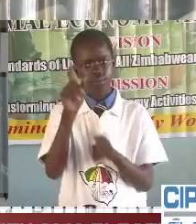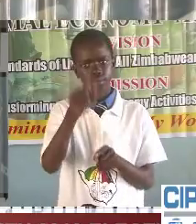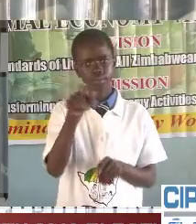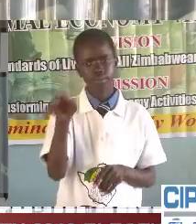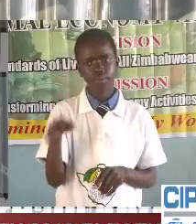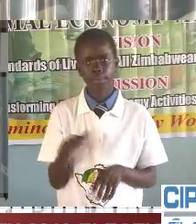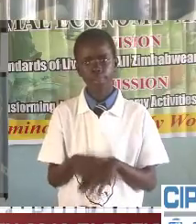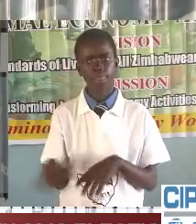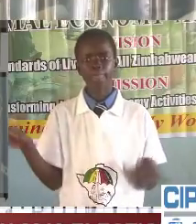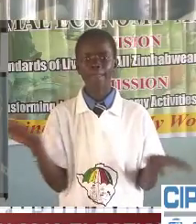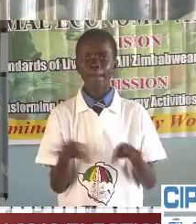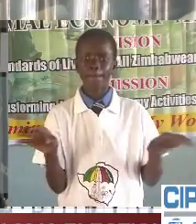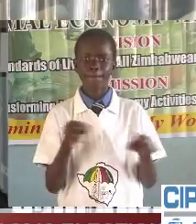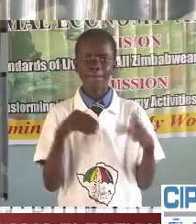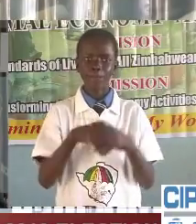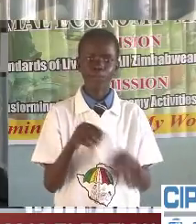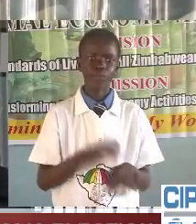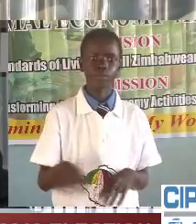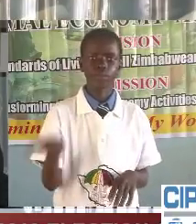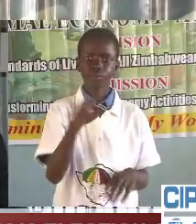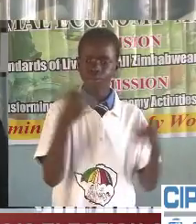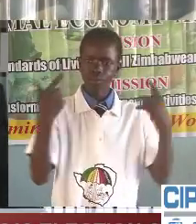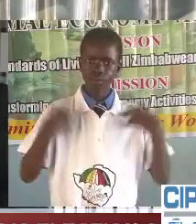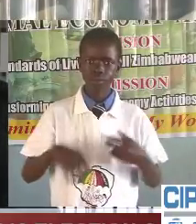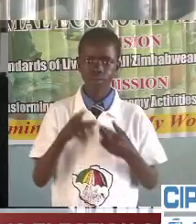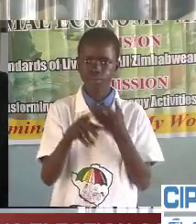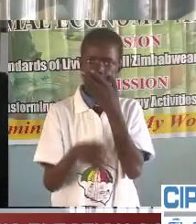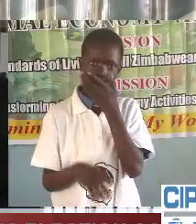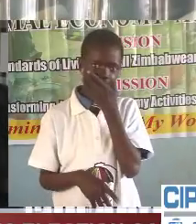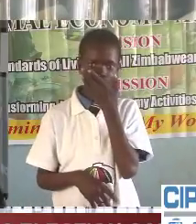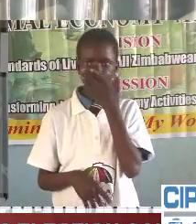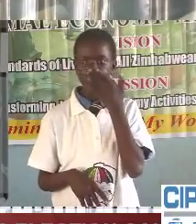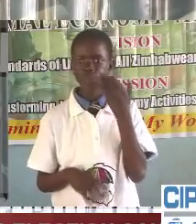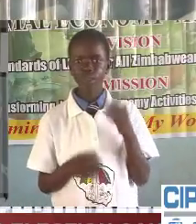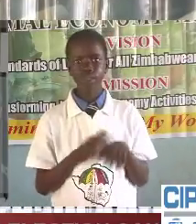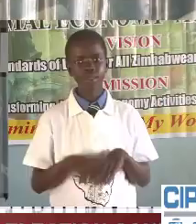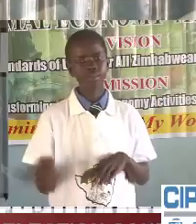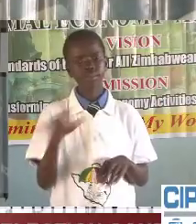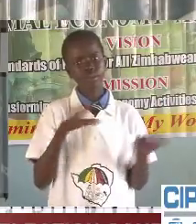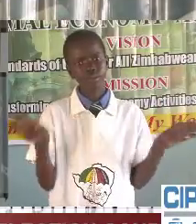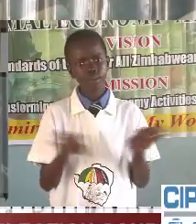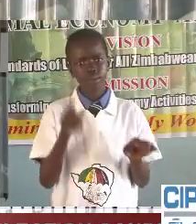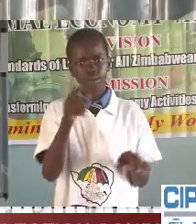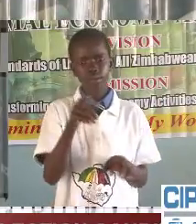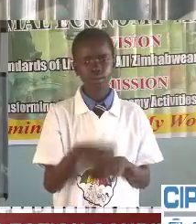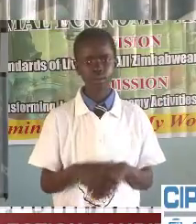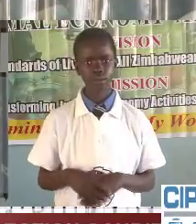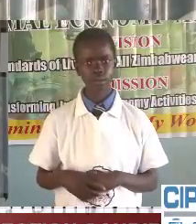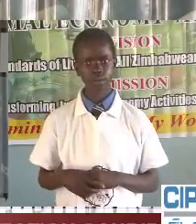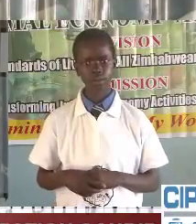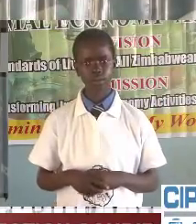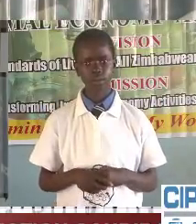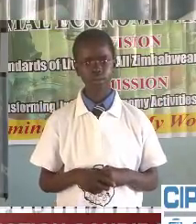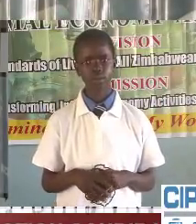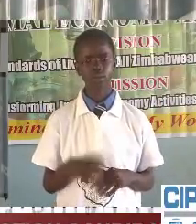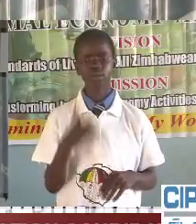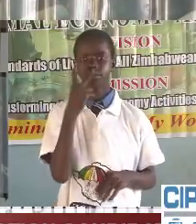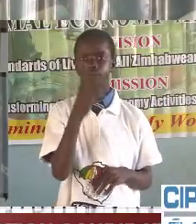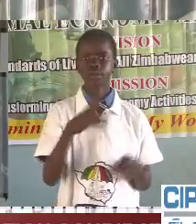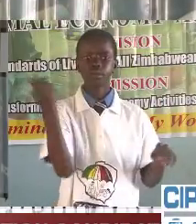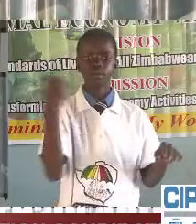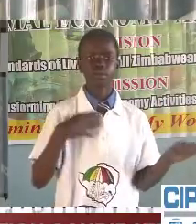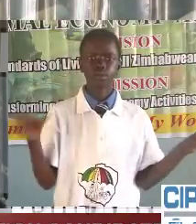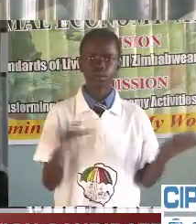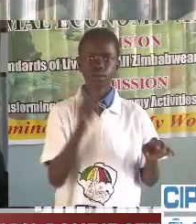vakuita mubato wemaoko vachizviraramira kuti vakwanise kurarama. Sepati yedu PRC taelektiwa